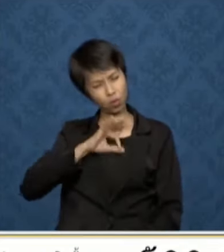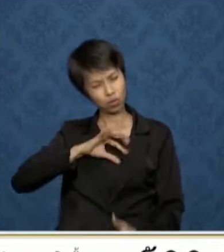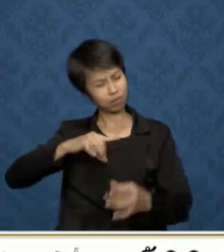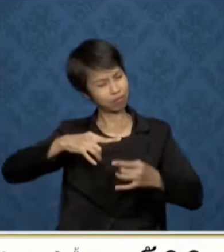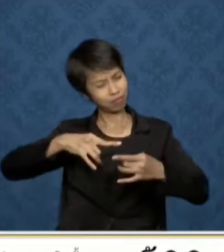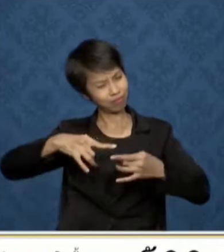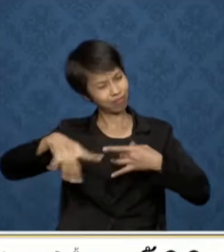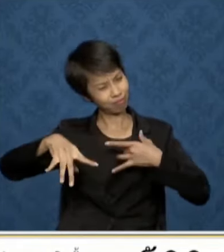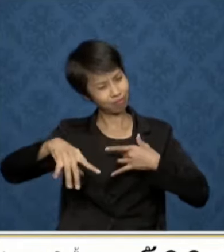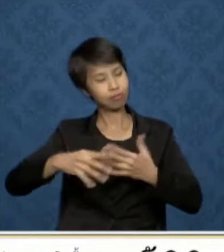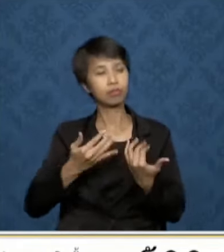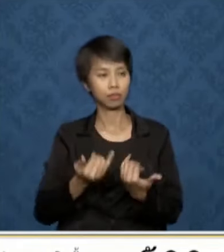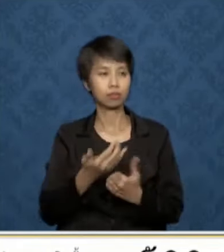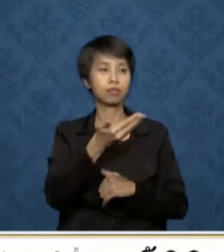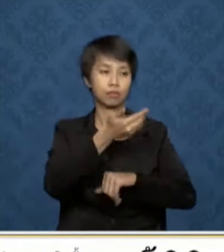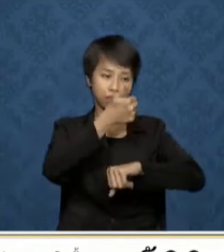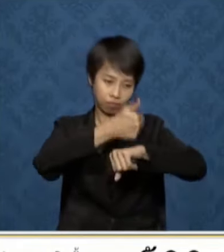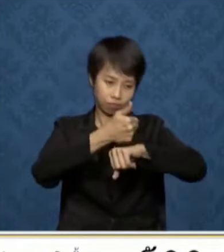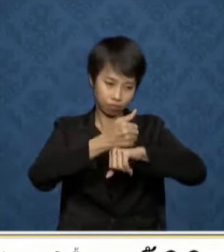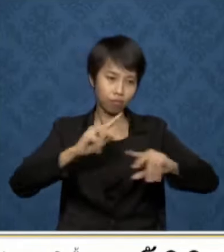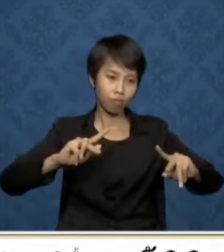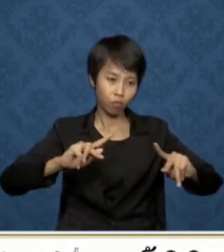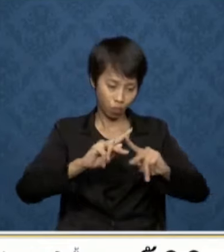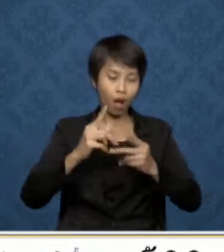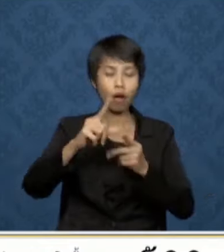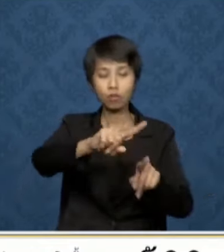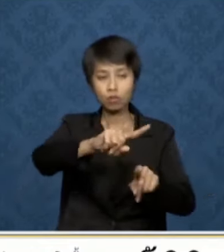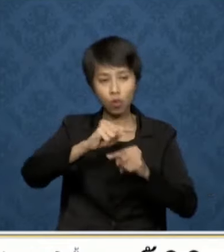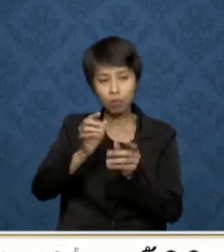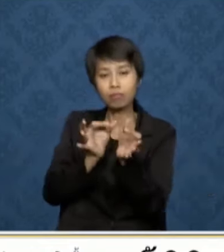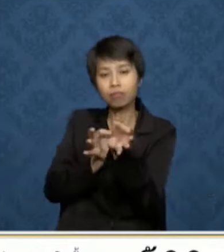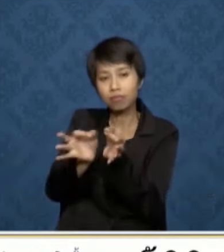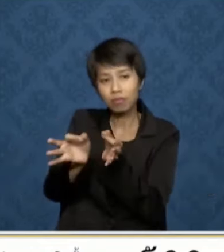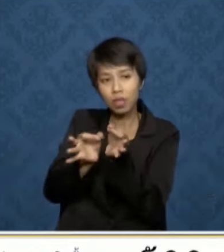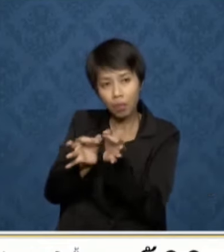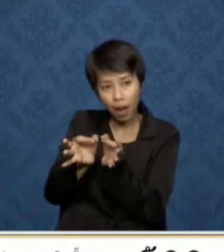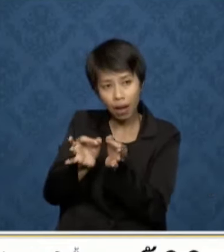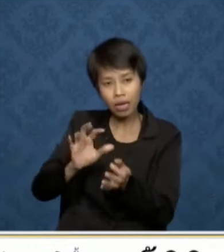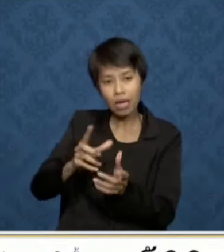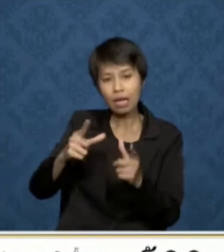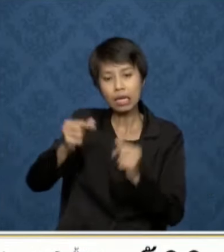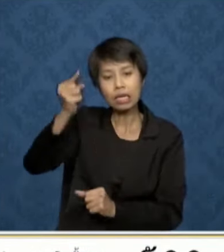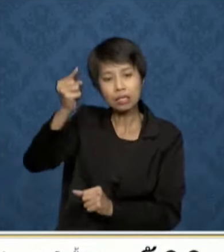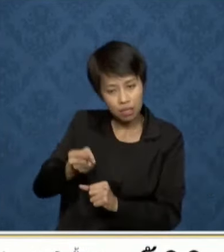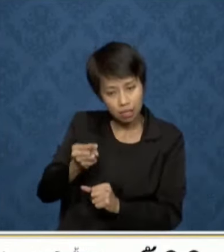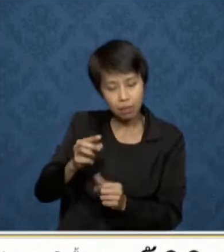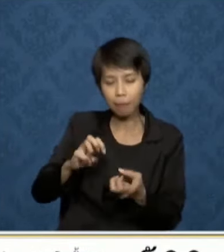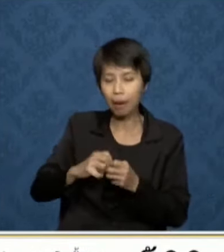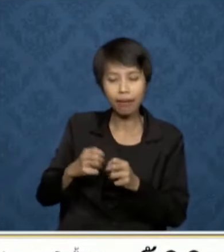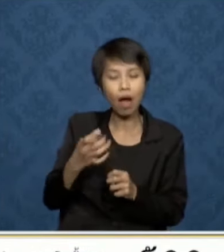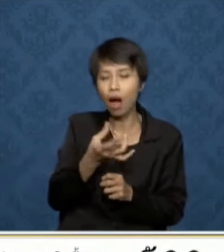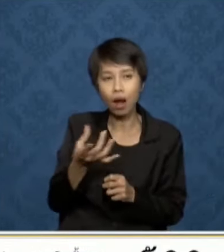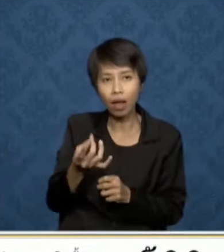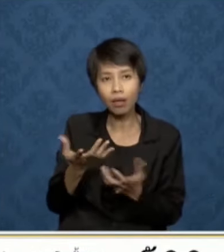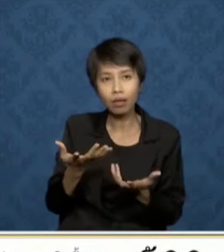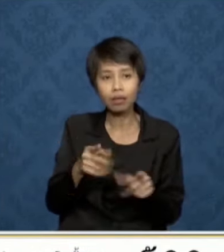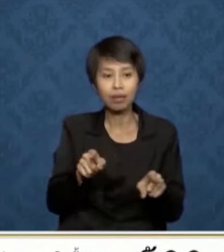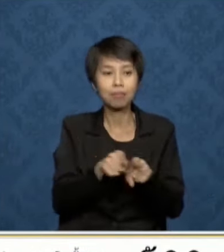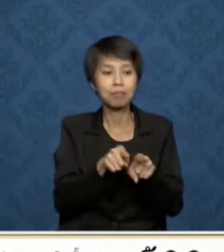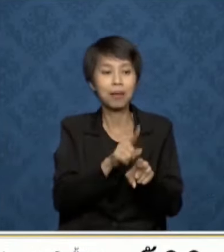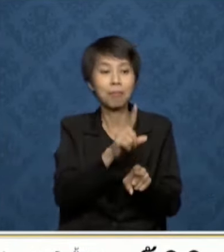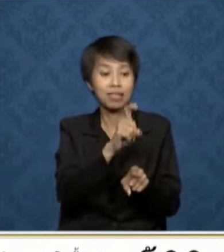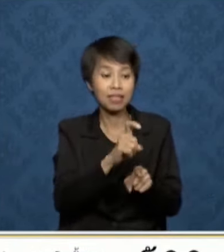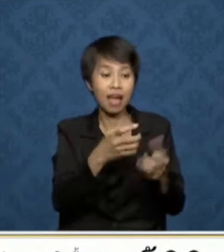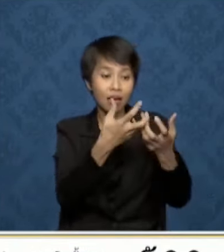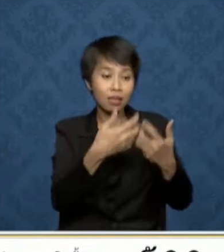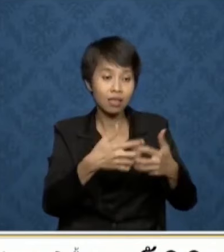ตไครัเพรนั้ท่านมนตรี ต้ช่วยมาชี้แจงถแหงไขหนอยว่าจร ๆ แลมเป็อย่ไรหรอว่ามัเสียพอดี เหอนกองจปิ